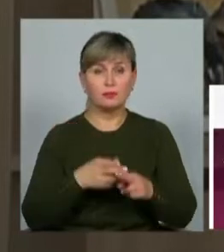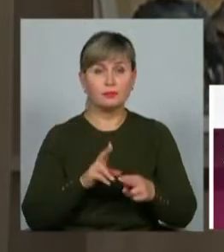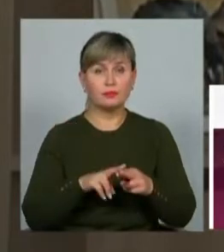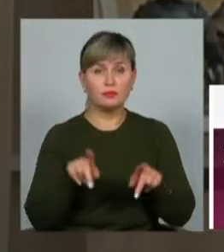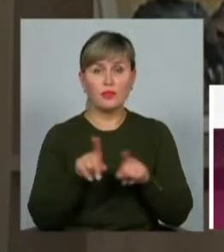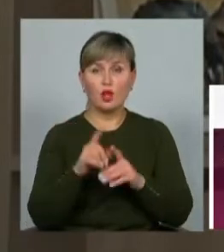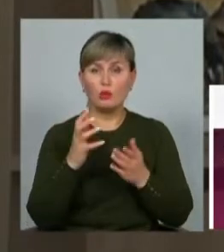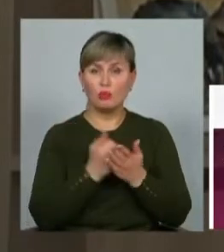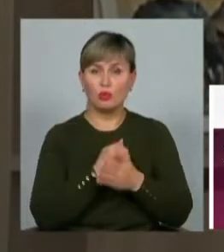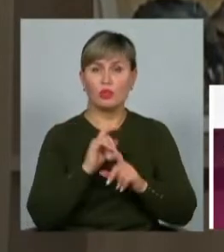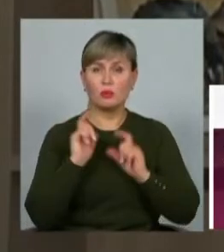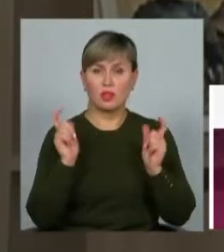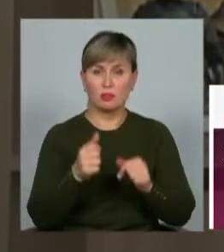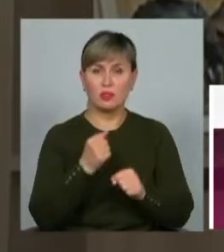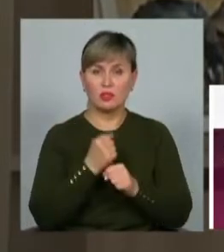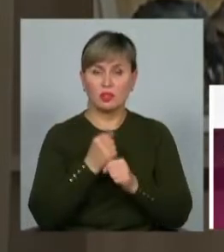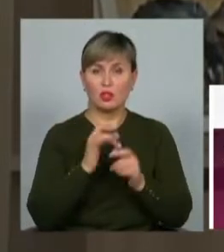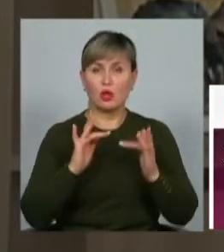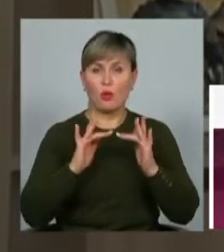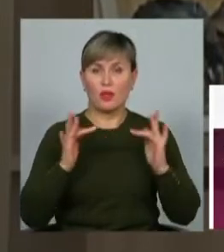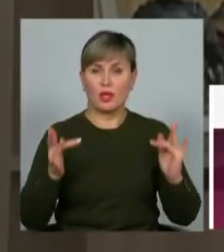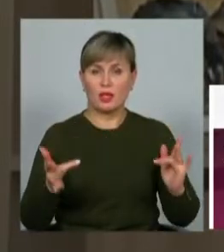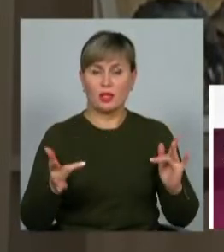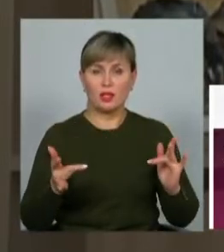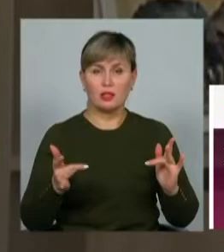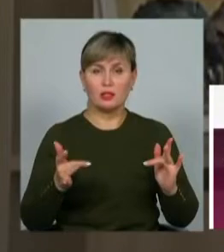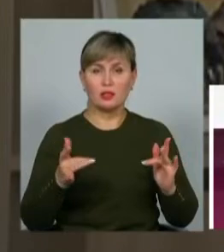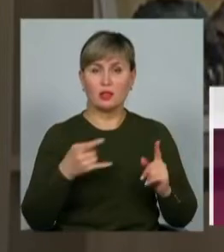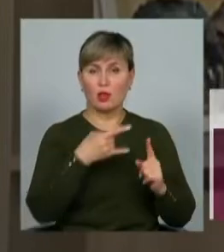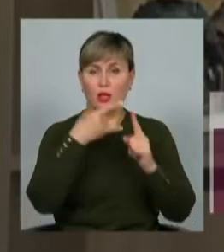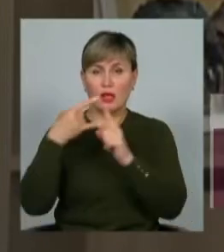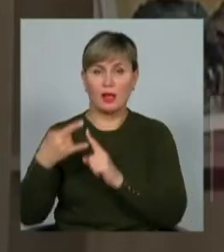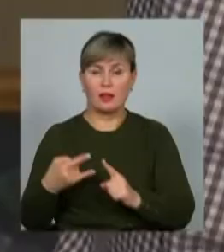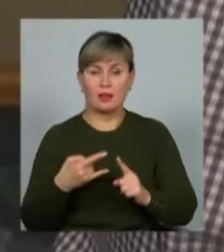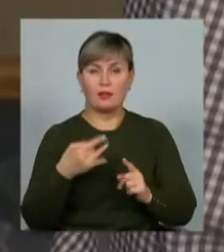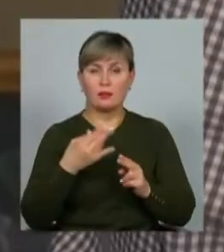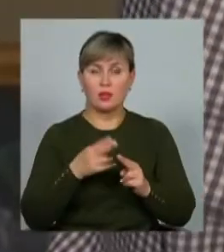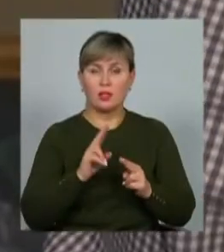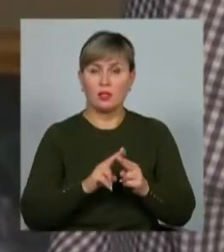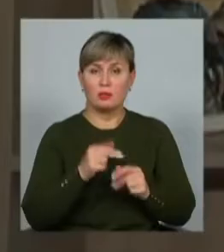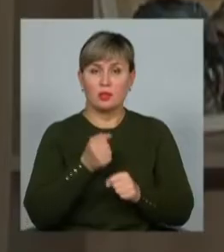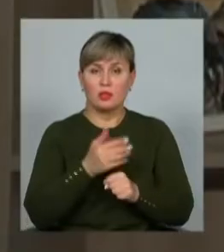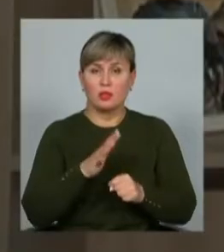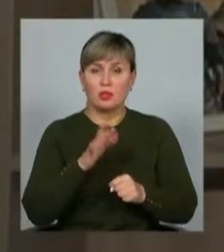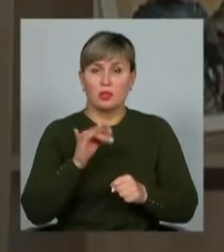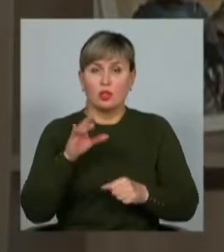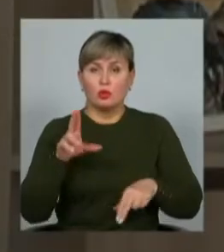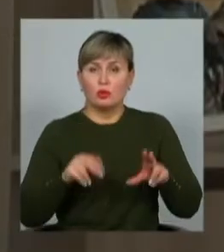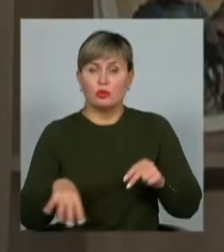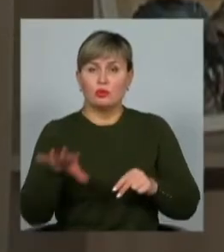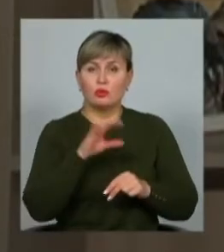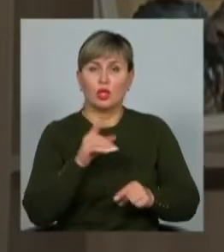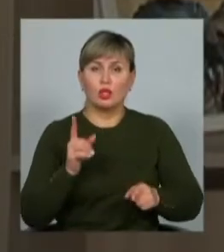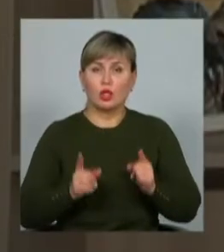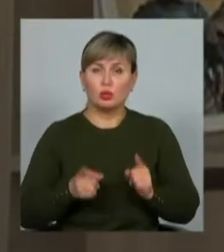получилось, хоть и пандемия, сделали онлайн, как бы не стали откладывать на следующий год. Они учитывают все, то есть